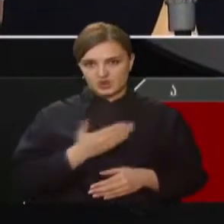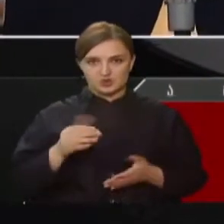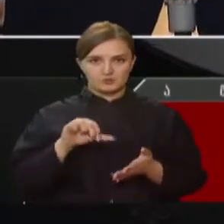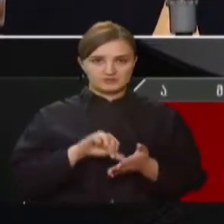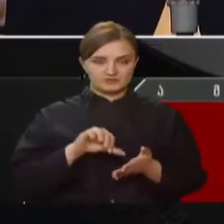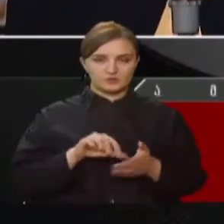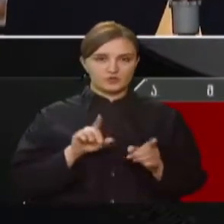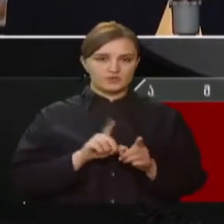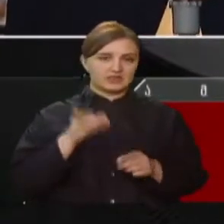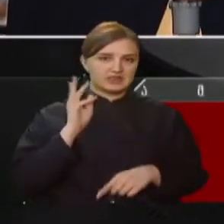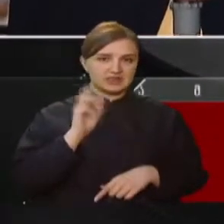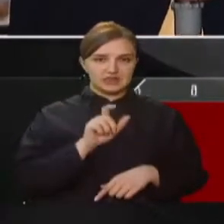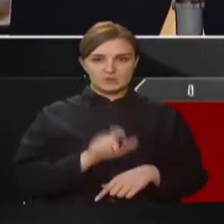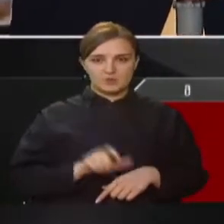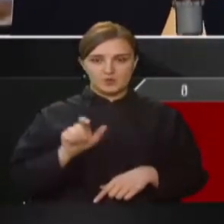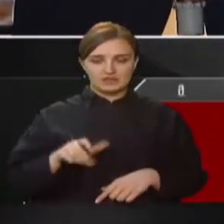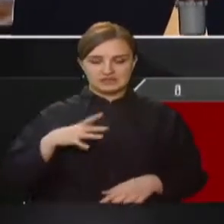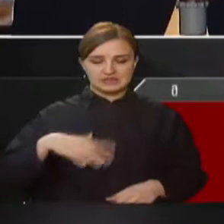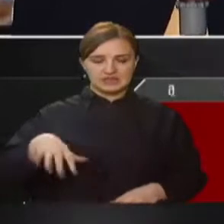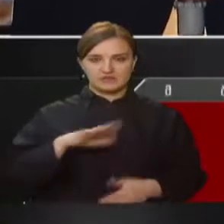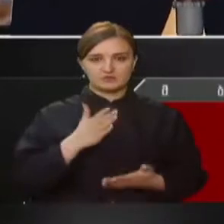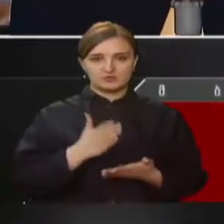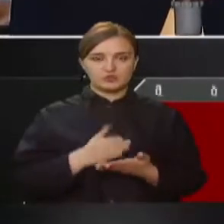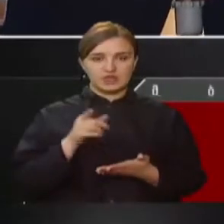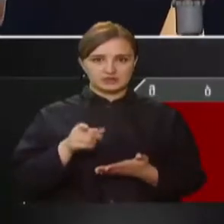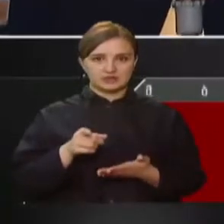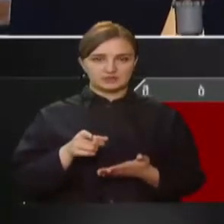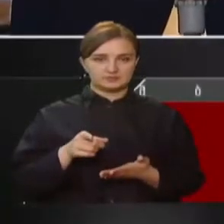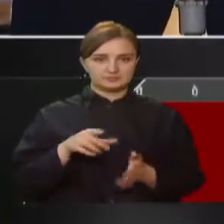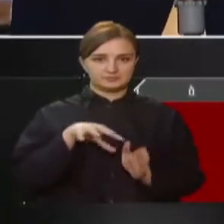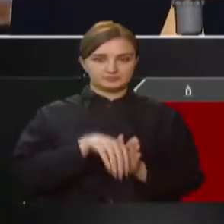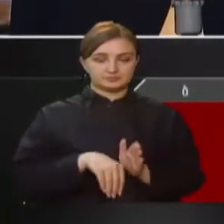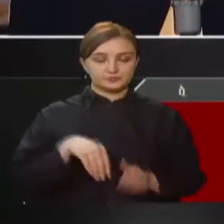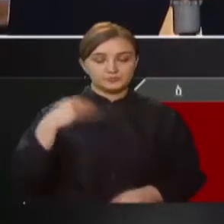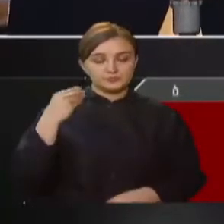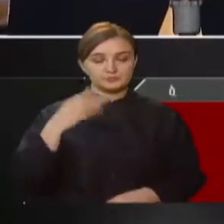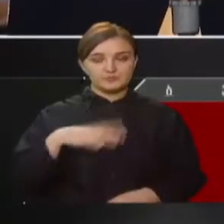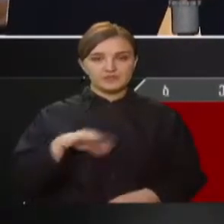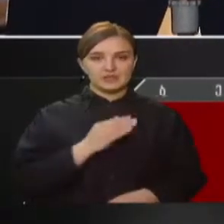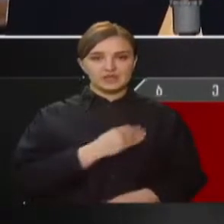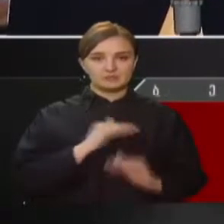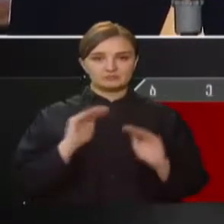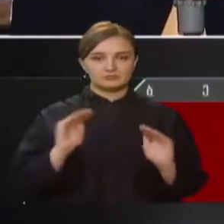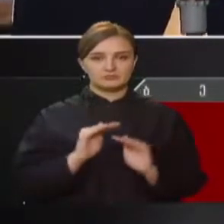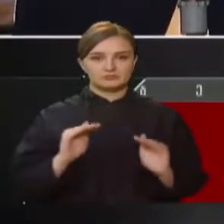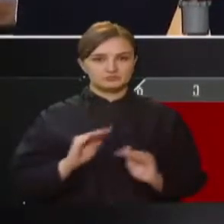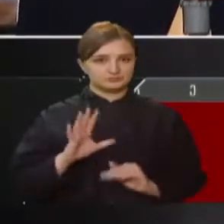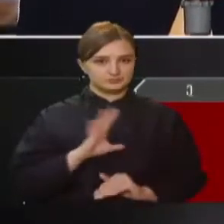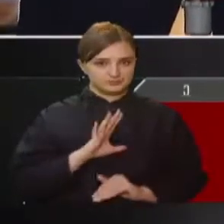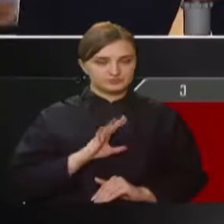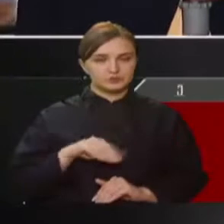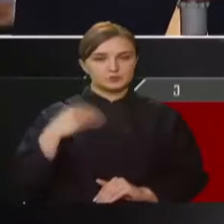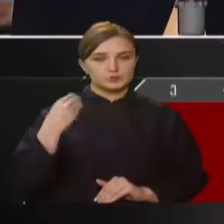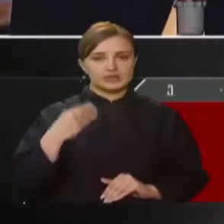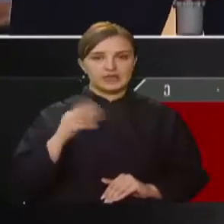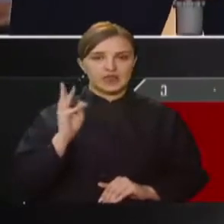aseve diplomateba romlebits sakartveloshi arian akreditebuli gashgherda sakartvelos da Turketis himnebi da shekerbileps sitqit mimartes Turketis Elchma